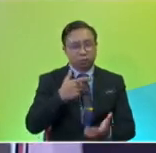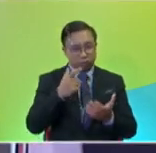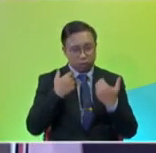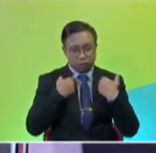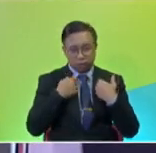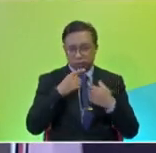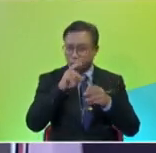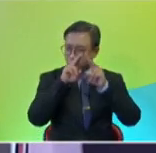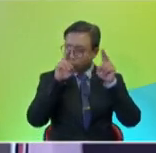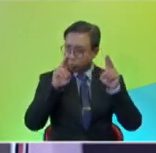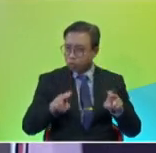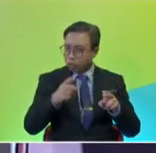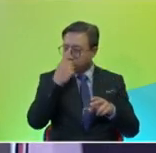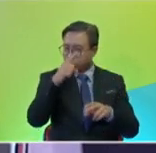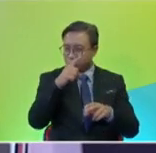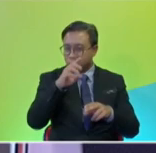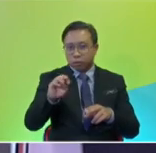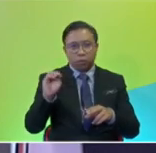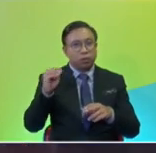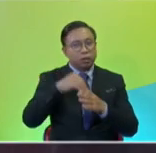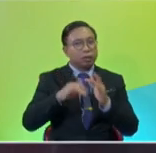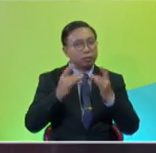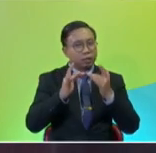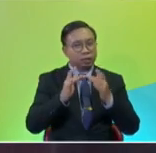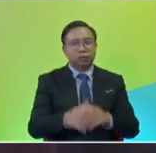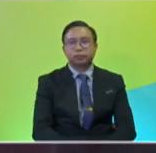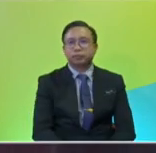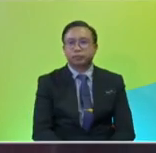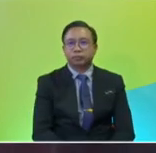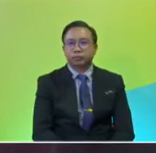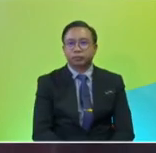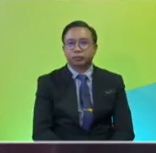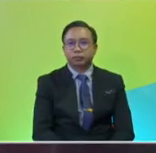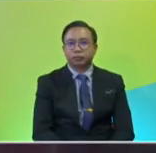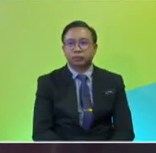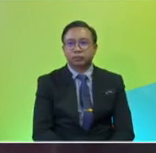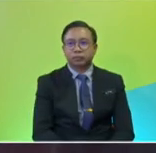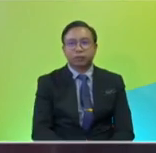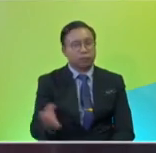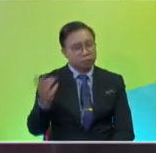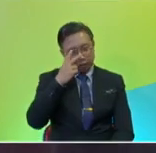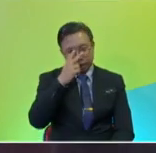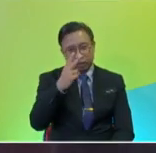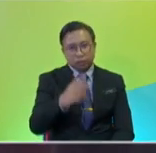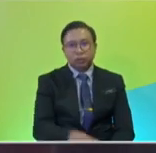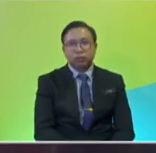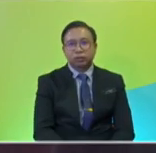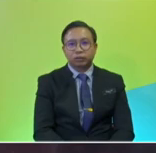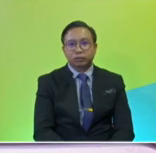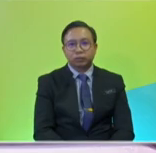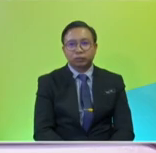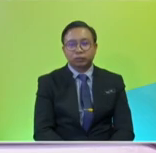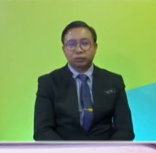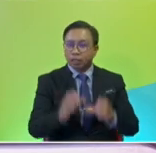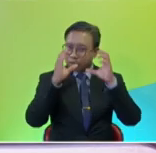ujian untuk ataupun uji diri untuk murid kita dalam talian ke, cikgu? Betul. Okey. Jadi mari kita tengok sama ada